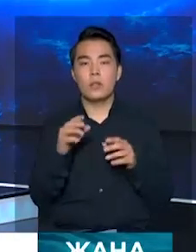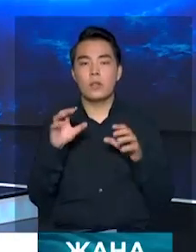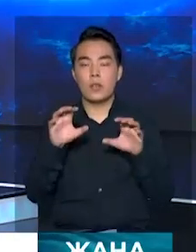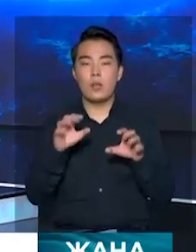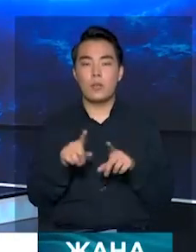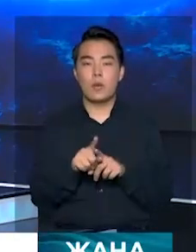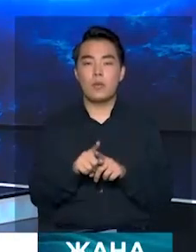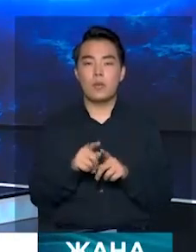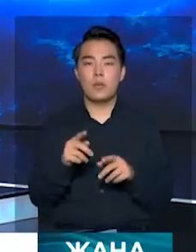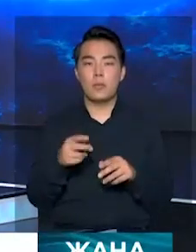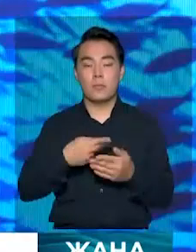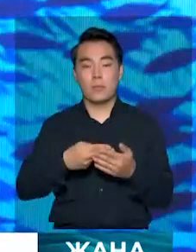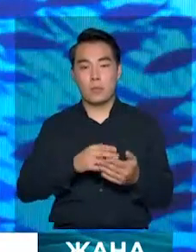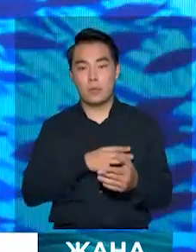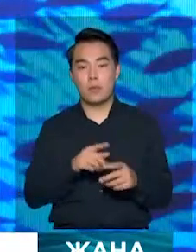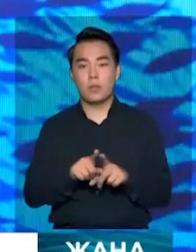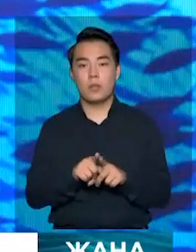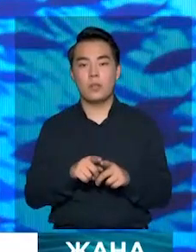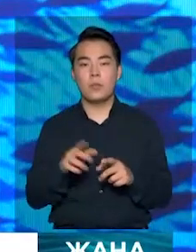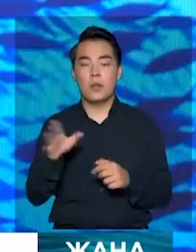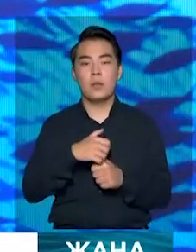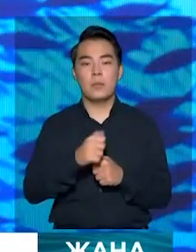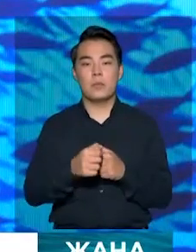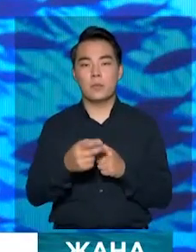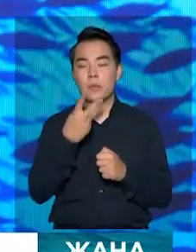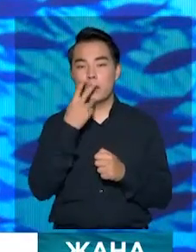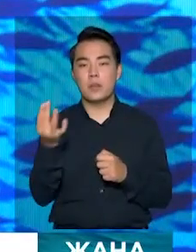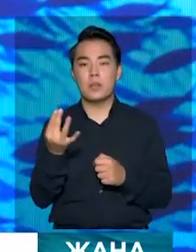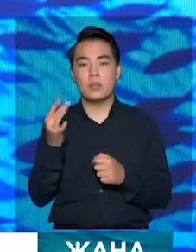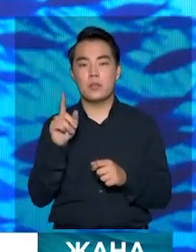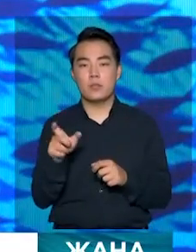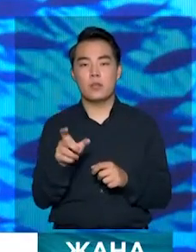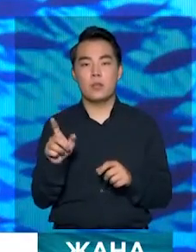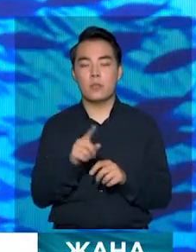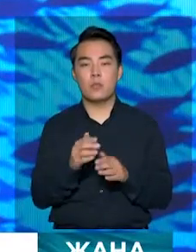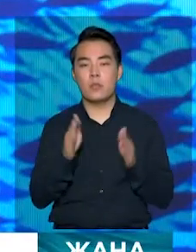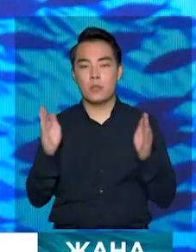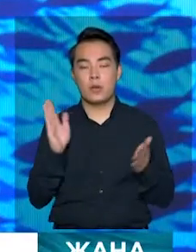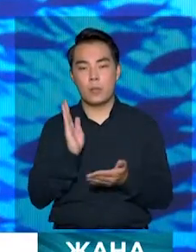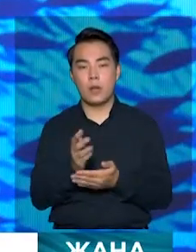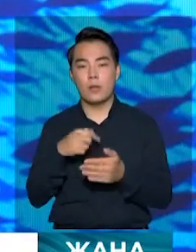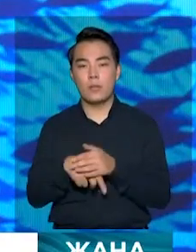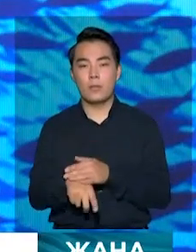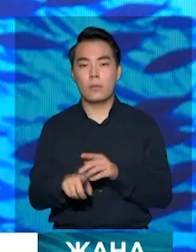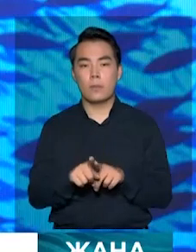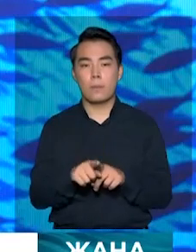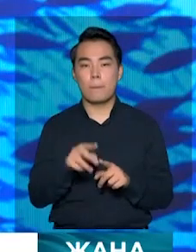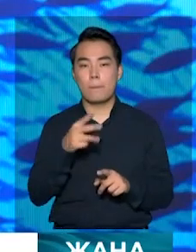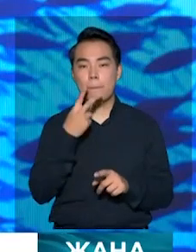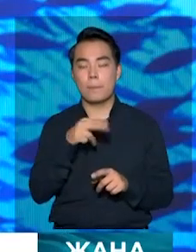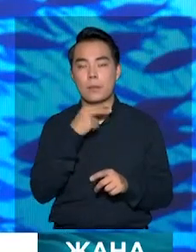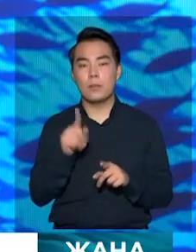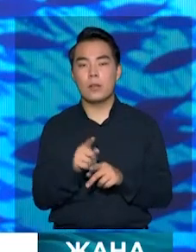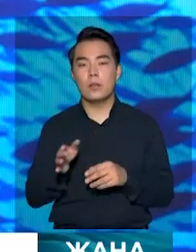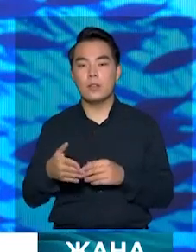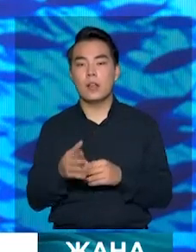инвесторлар, ақшалар бар адамдар келіп сол салаға қызығушылық танытып, көбінесе жаңағы балықты қалай